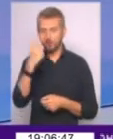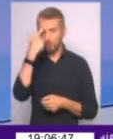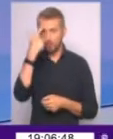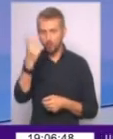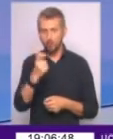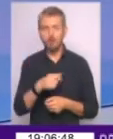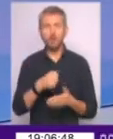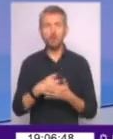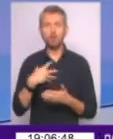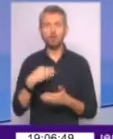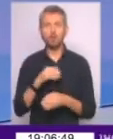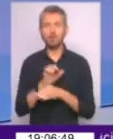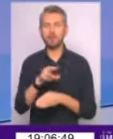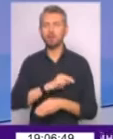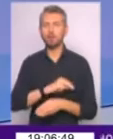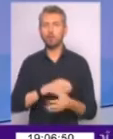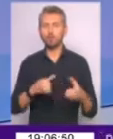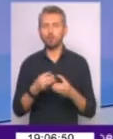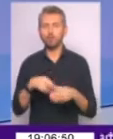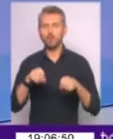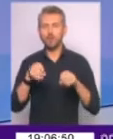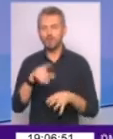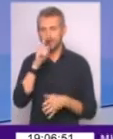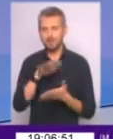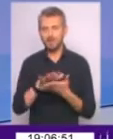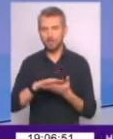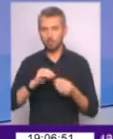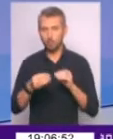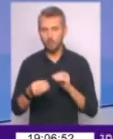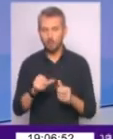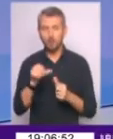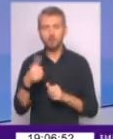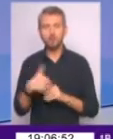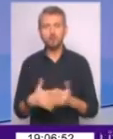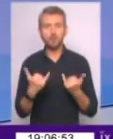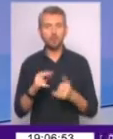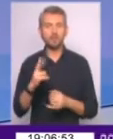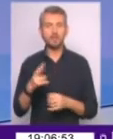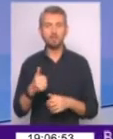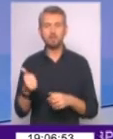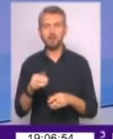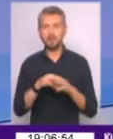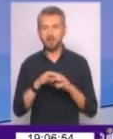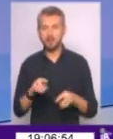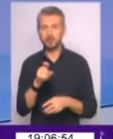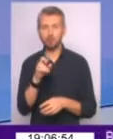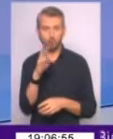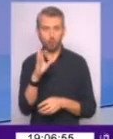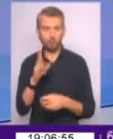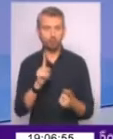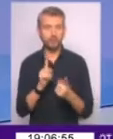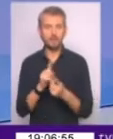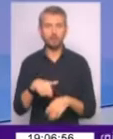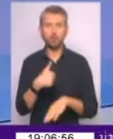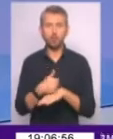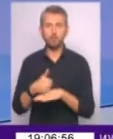до Львова відправили робочу групу задля вирішення сміттєвої проблеми. Зокрема, вже сьогодні віце-прем'єр-міністр Геннадій Зубко зустрінеться з